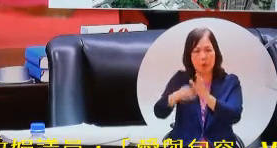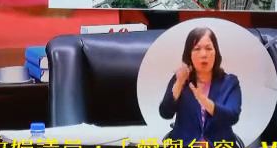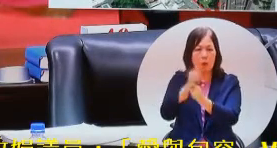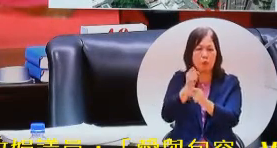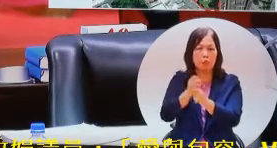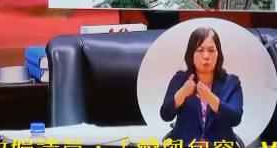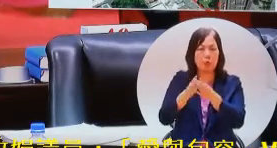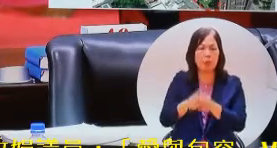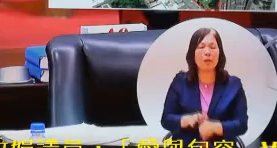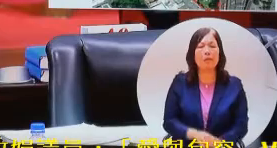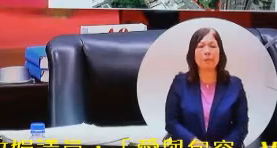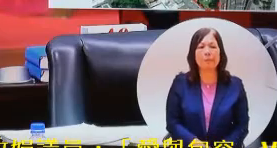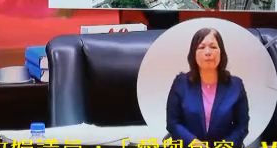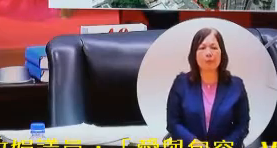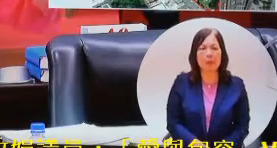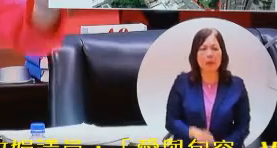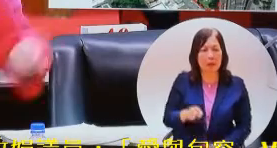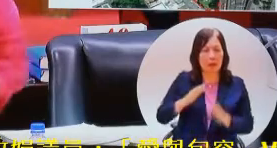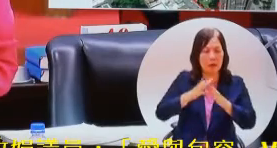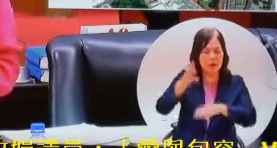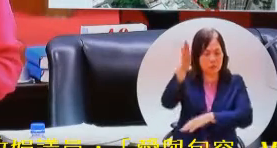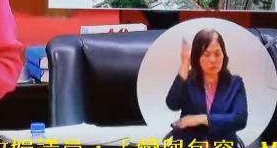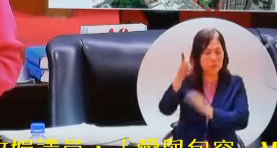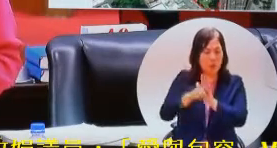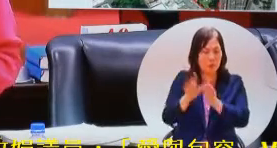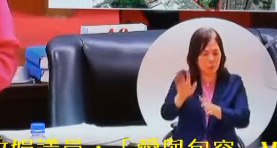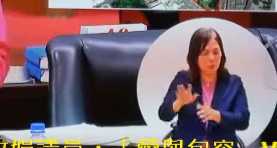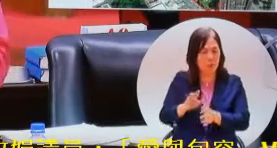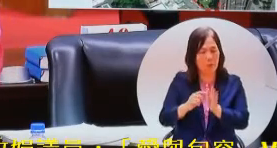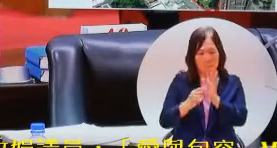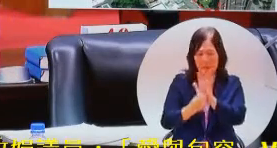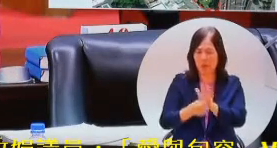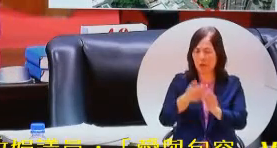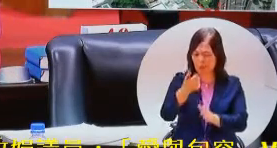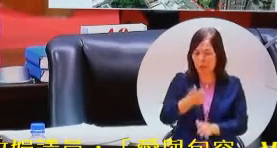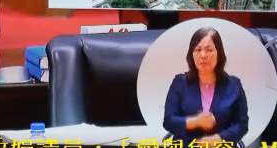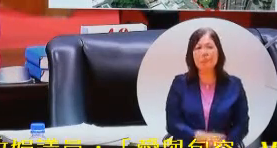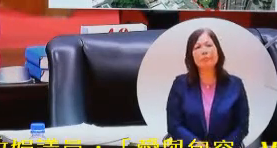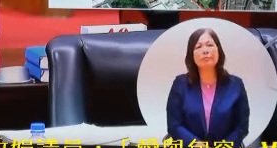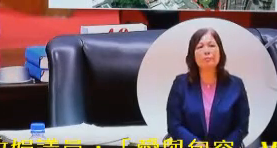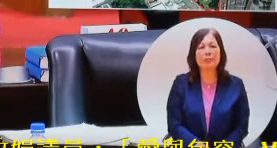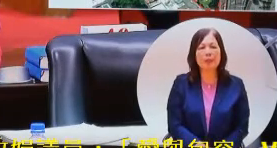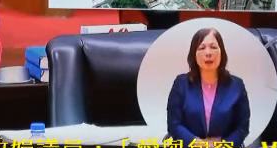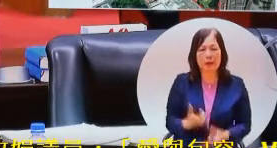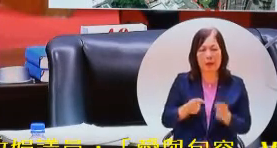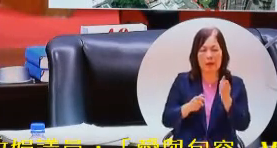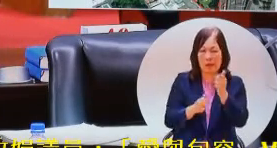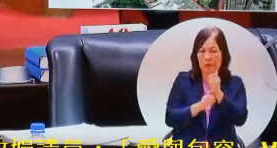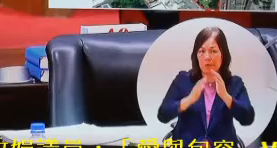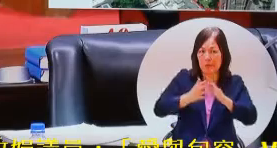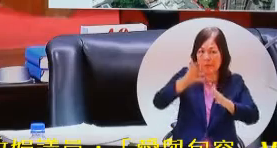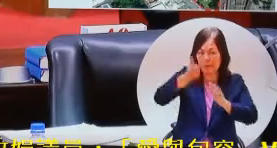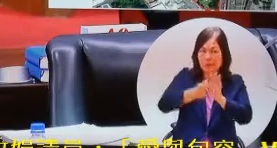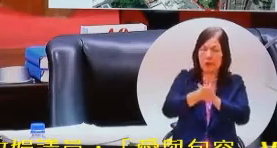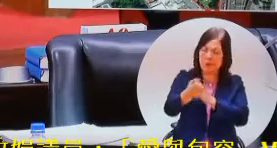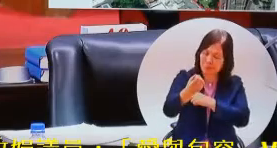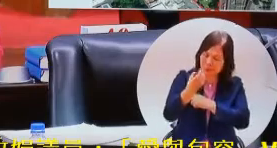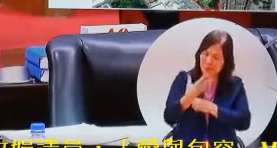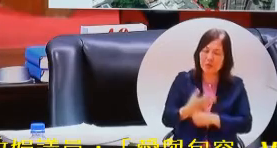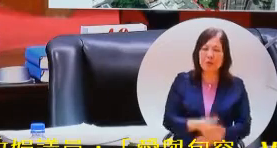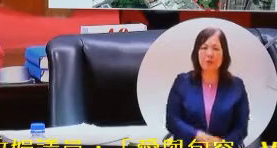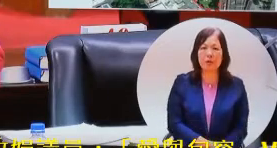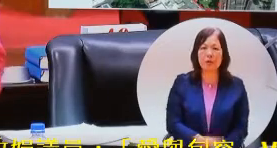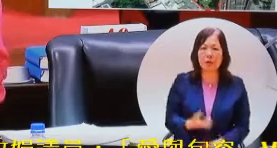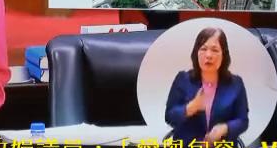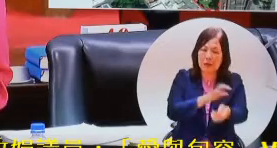听到，现在我们是做了相当大的善意。我也非常感谢我们李副告诉我们，当时在刚刚左营那